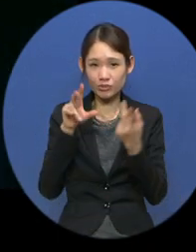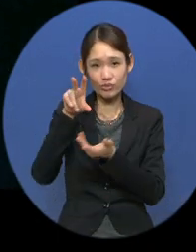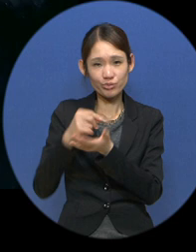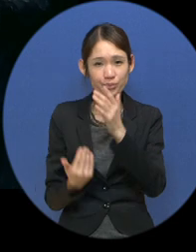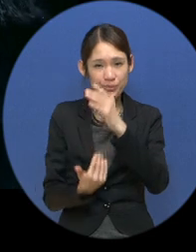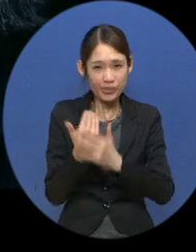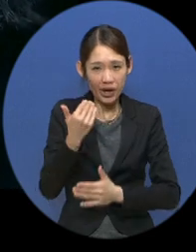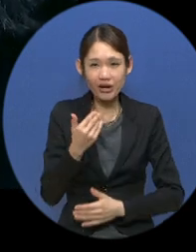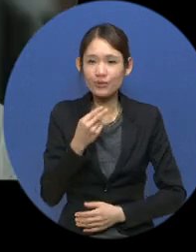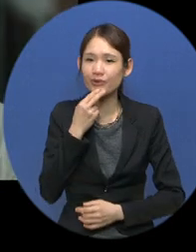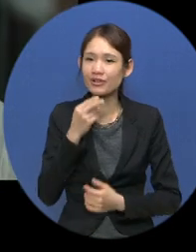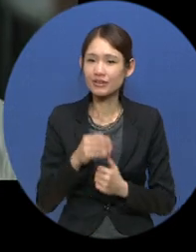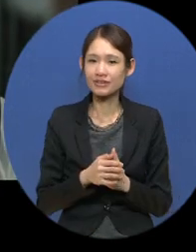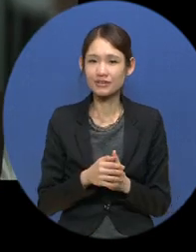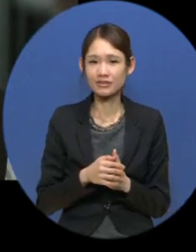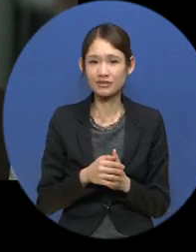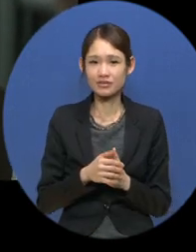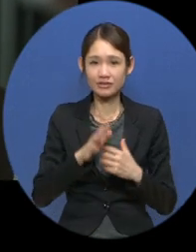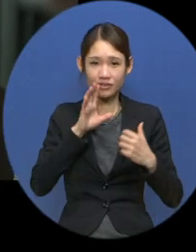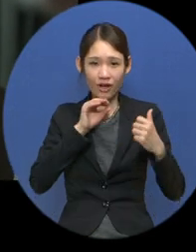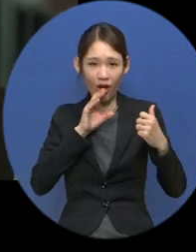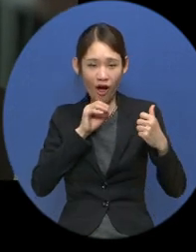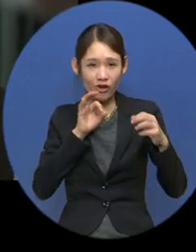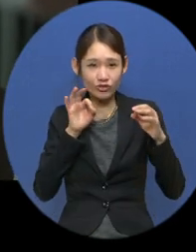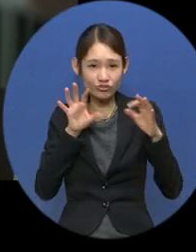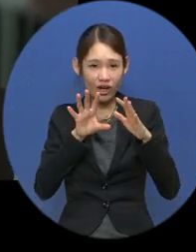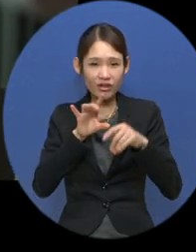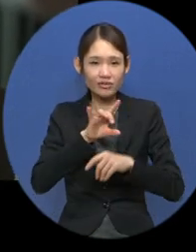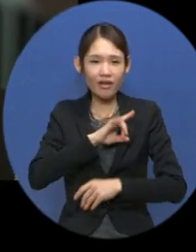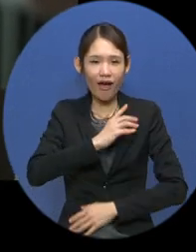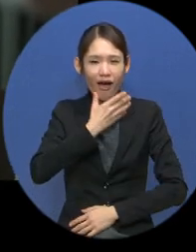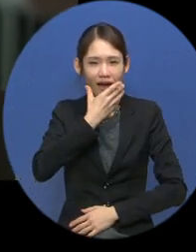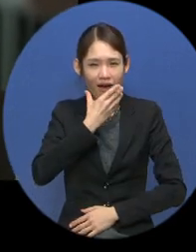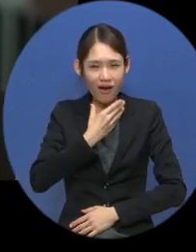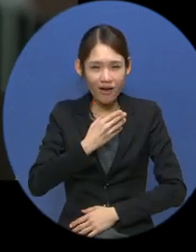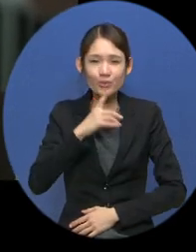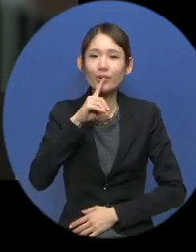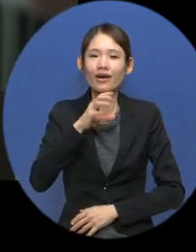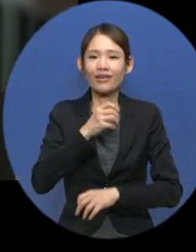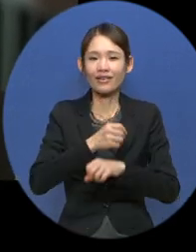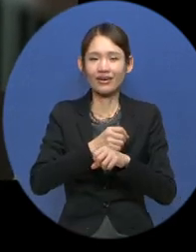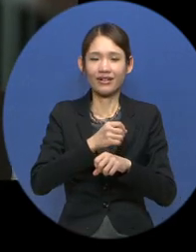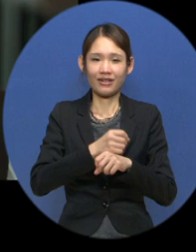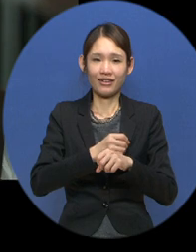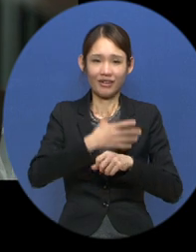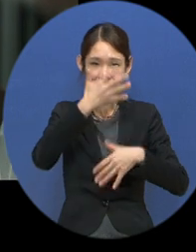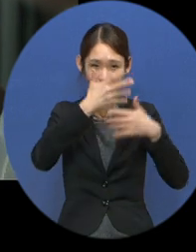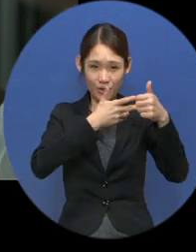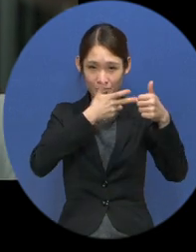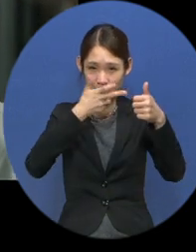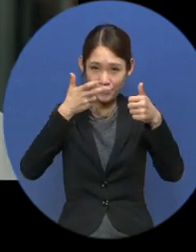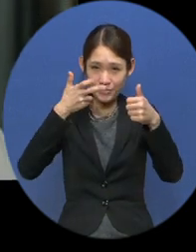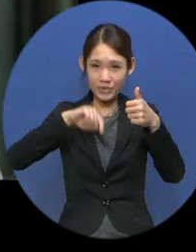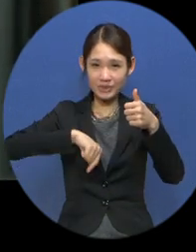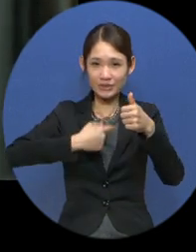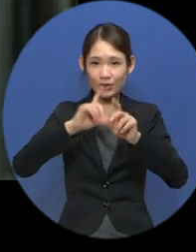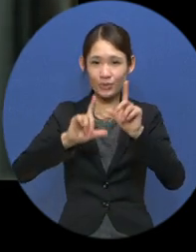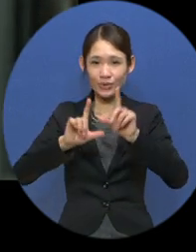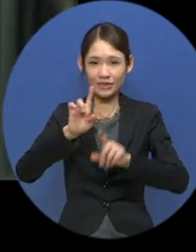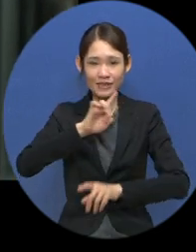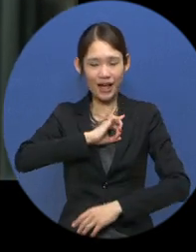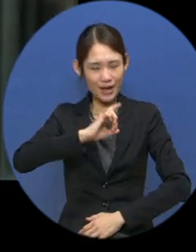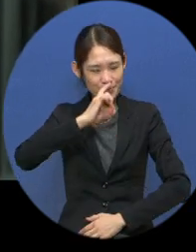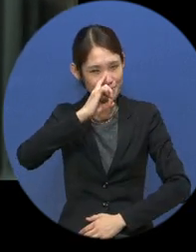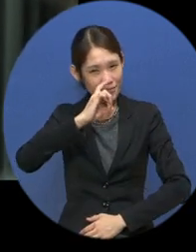되지 않았는데요. 연기하는 순간이 제일 행복하다는 두 남자. 카메라 앞에서는 자신의 모습이 가장